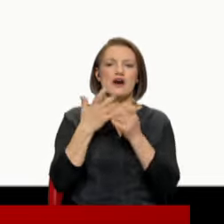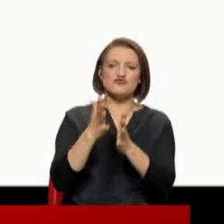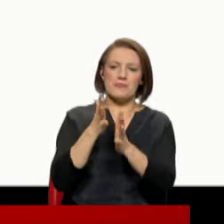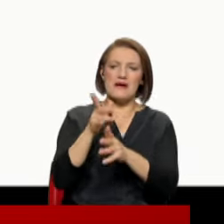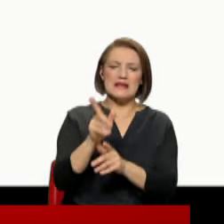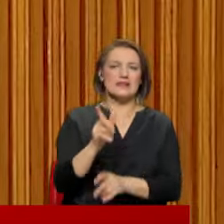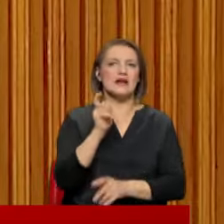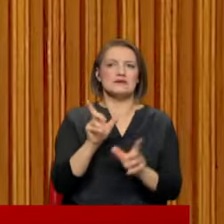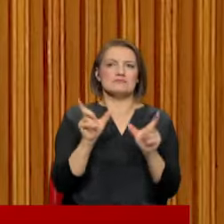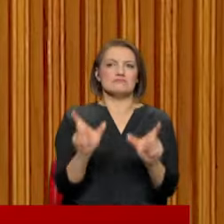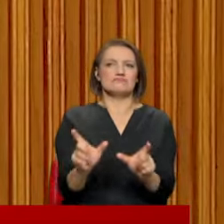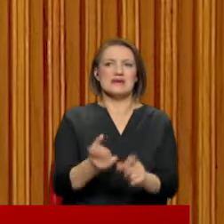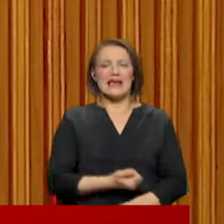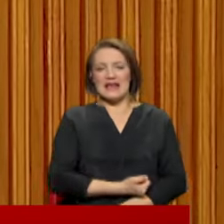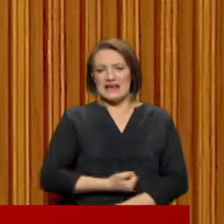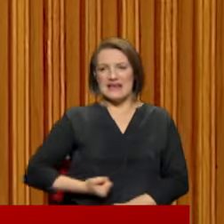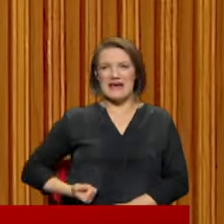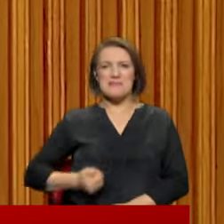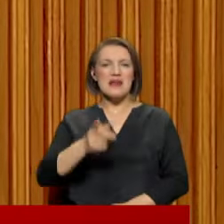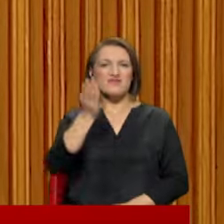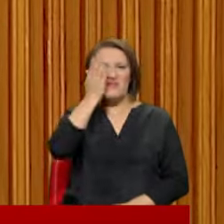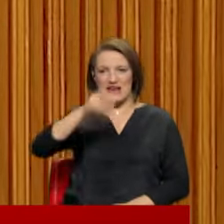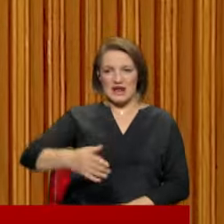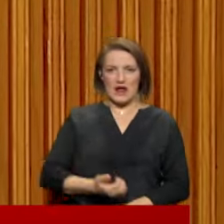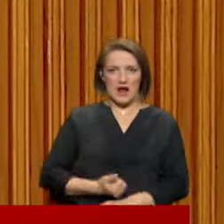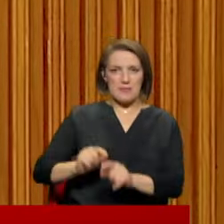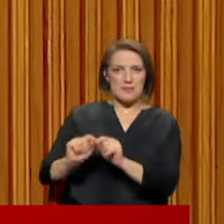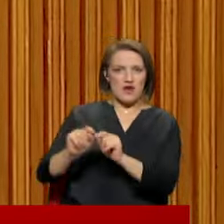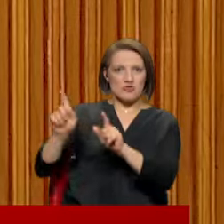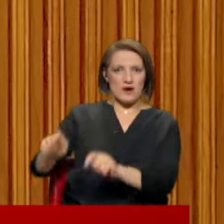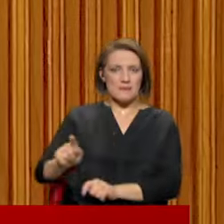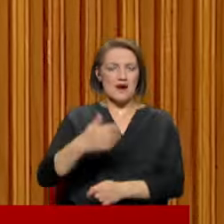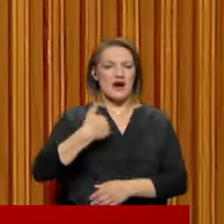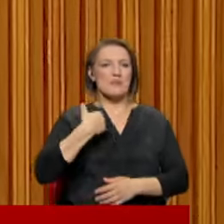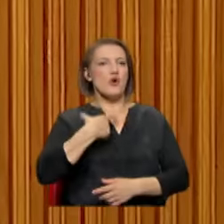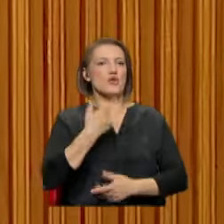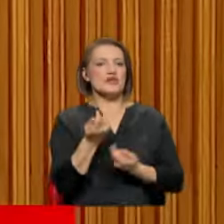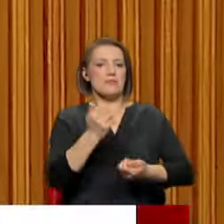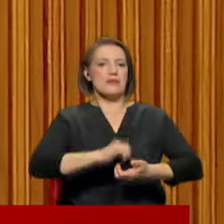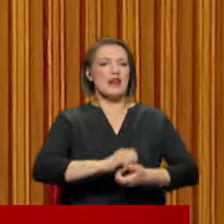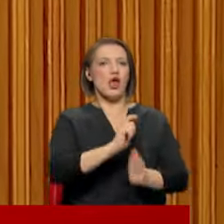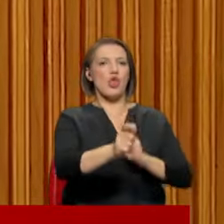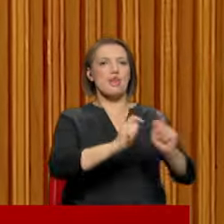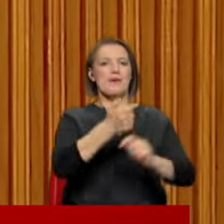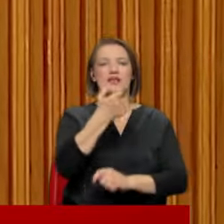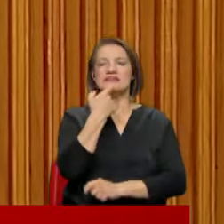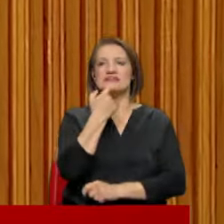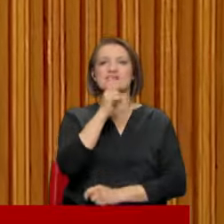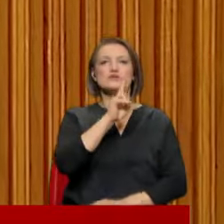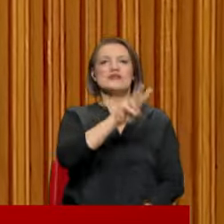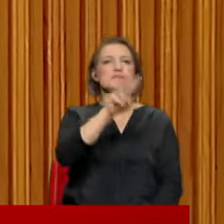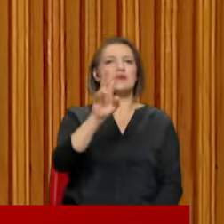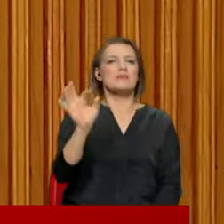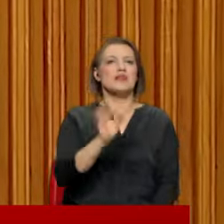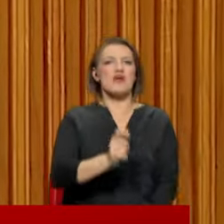disiplin altına alıyoruz. Kemeri garibana sıktırıp kamu özel işbirliği ödemelerine 6 yılda 222